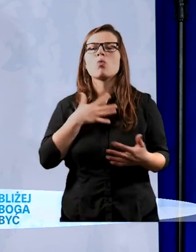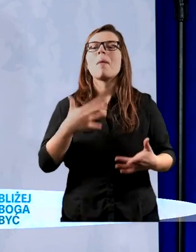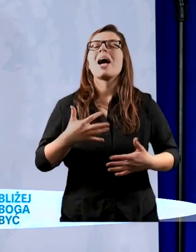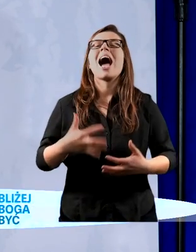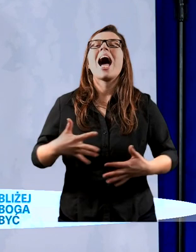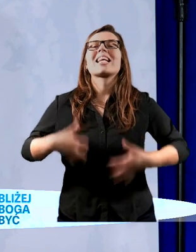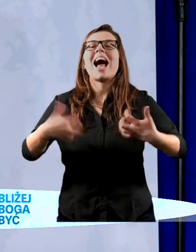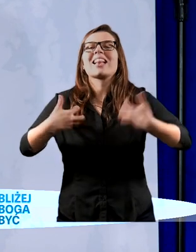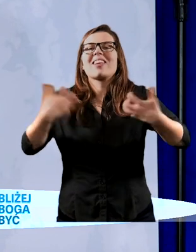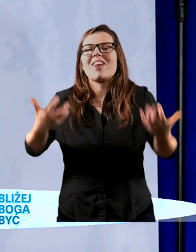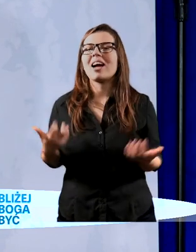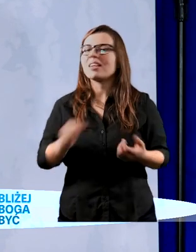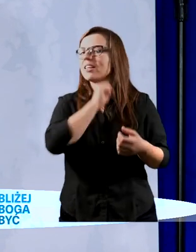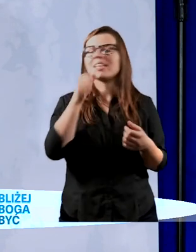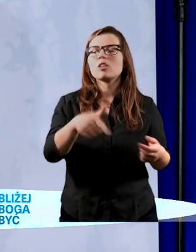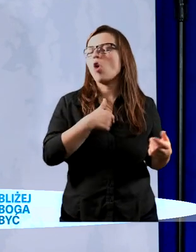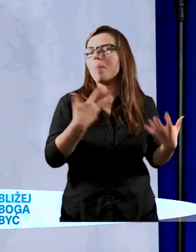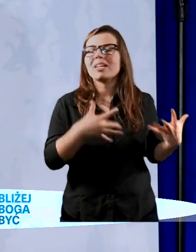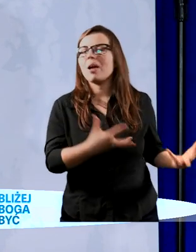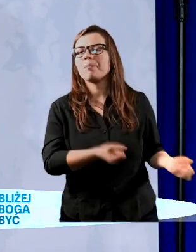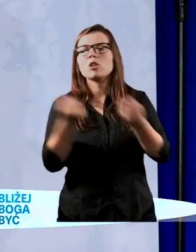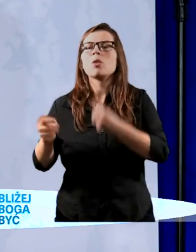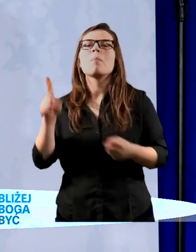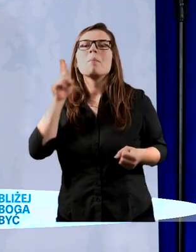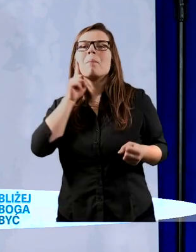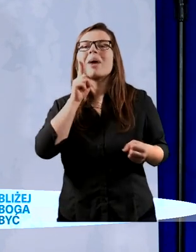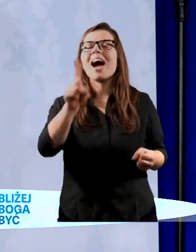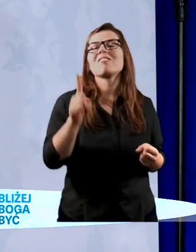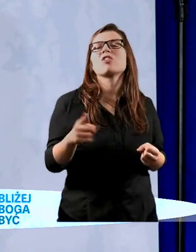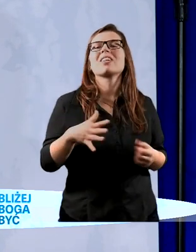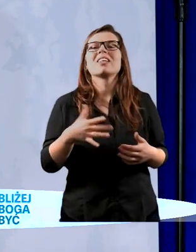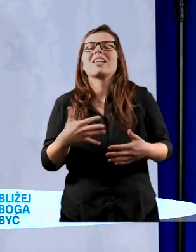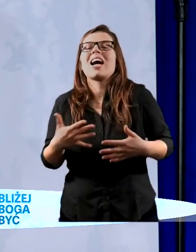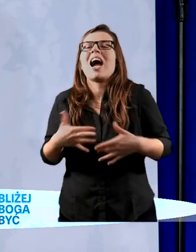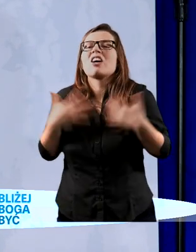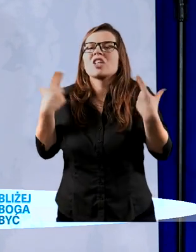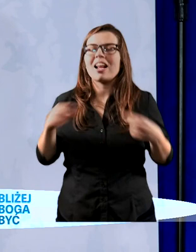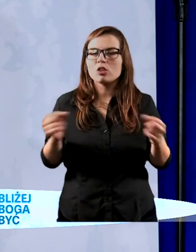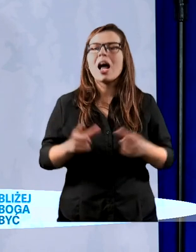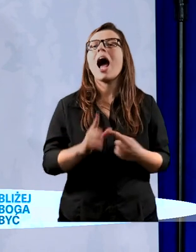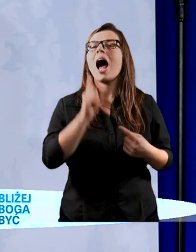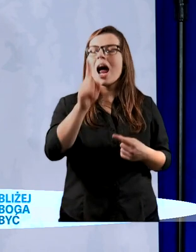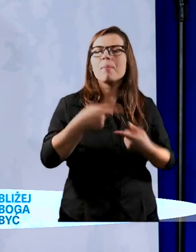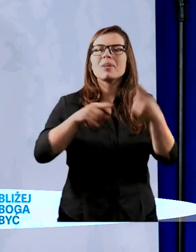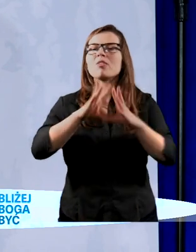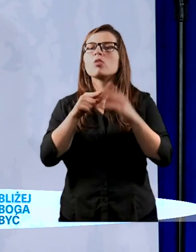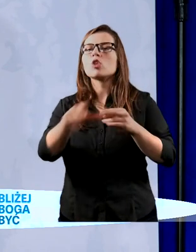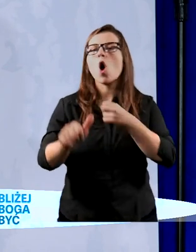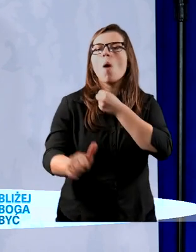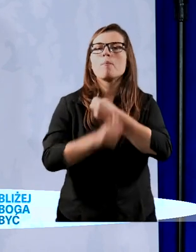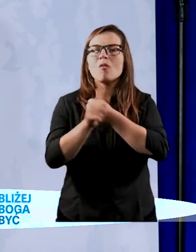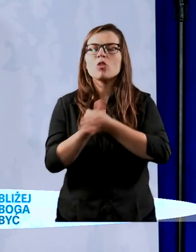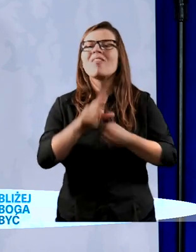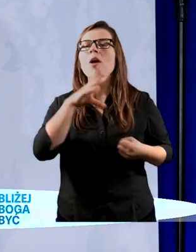satysfakcji. Nigdy nie przyniosło mi to prawdziwych profitów. Ale przede wszystkim to